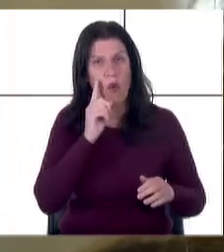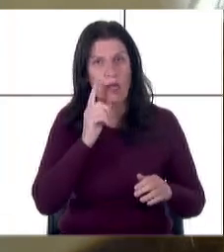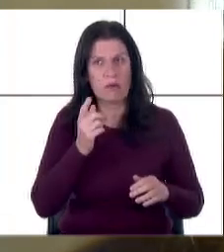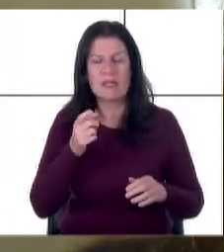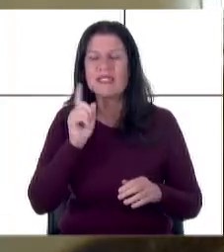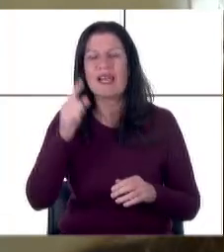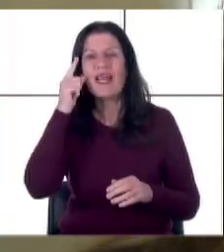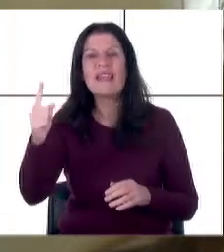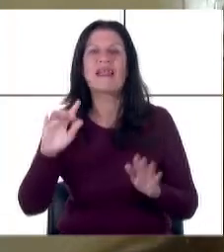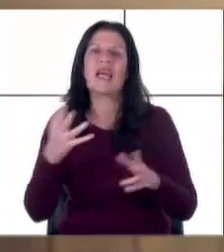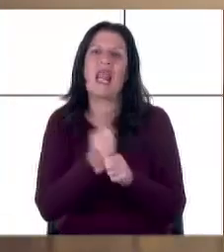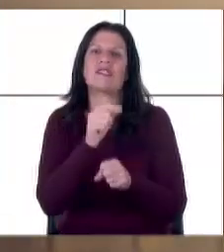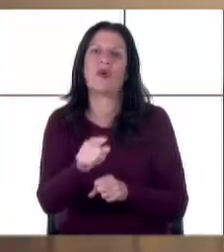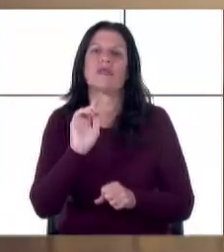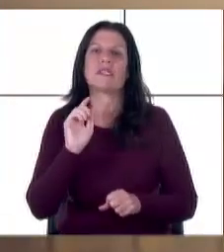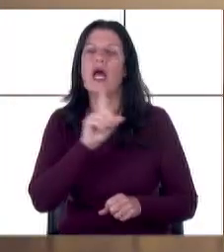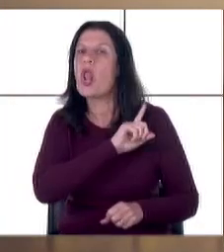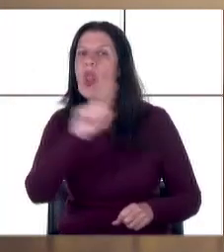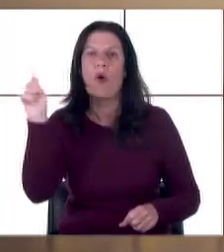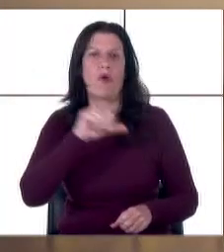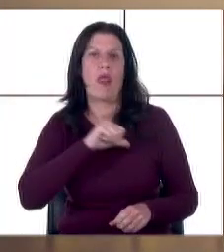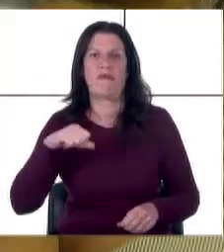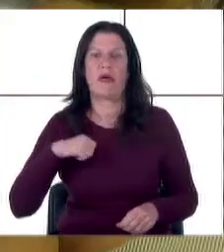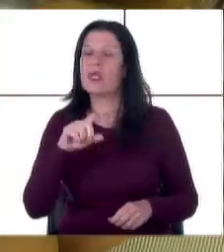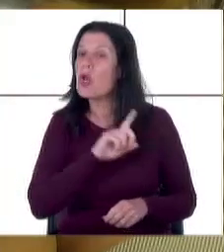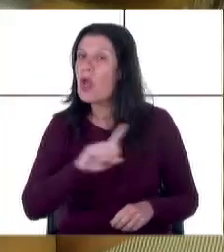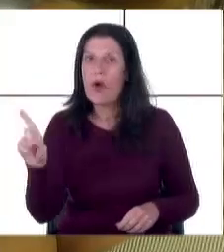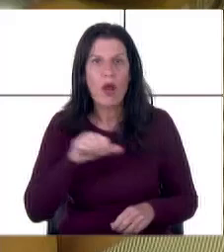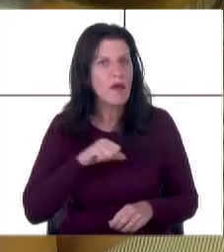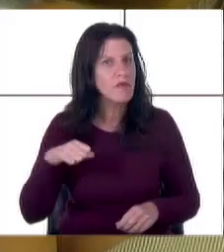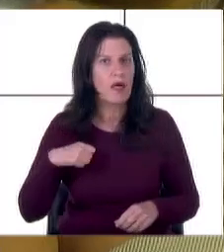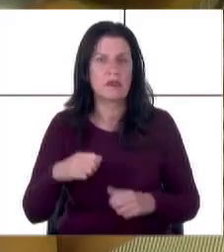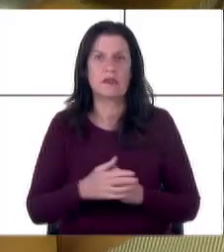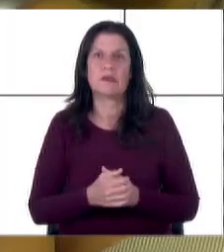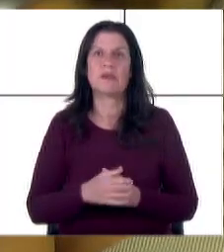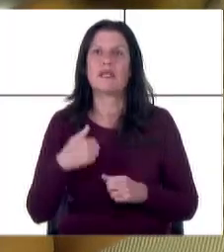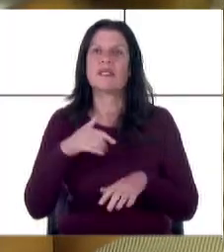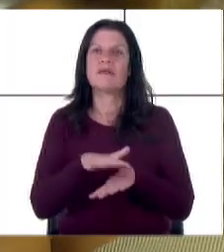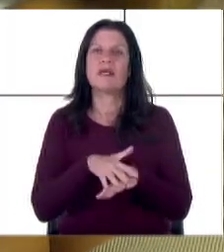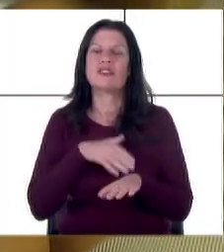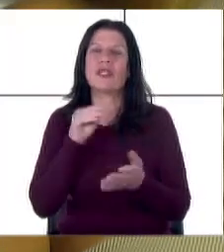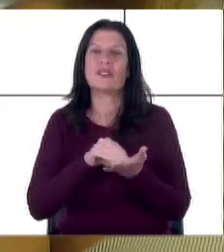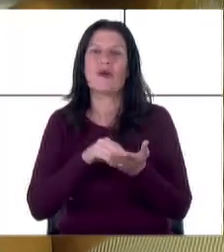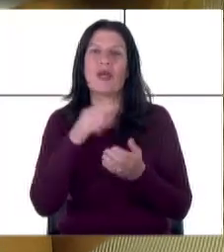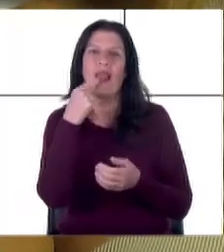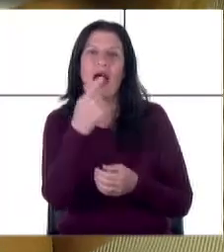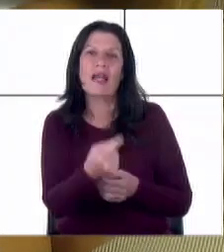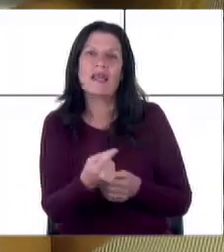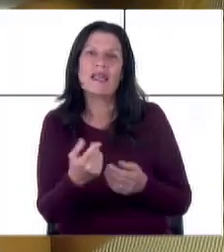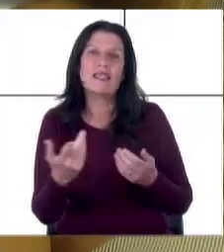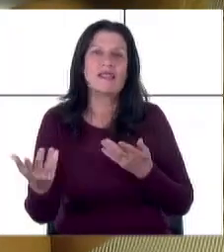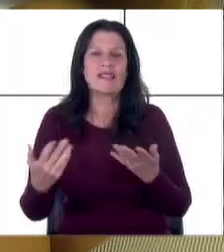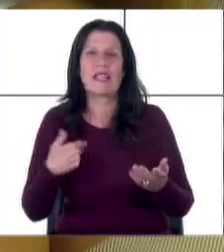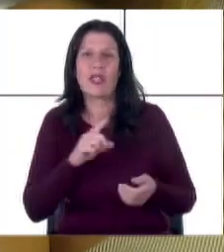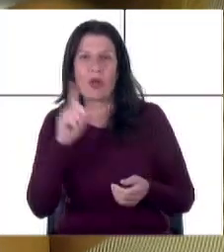נכונה, ואף פעם לא לבד. אף פעם לא לבד. זה, אבל אני כאילו מרגישה נורא צורך להגיד, אני לא יודעת אם אתן